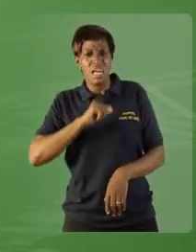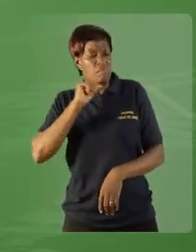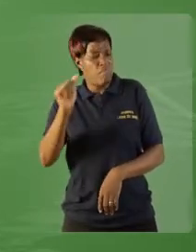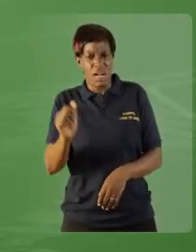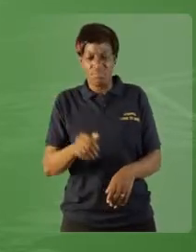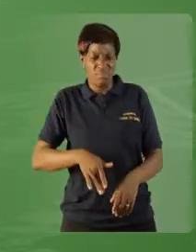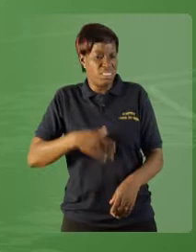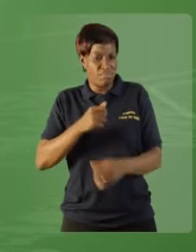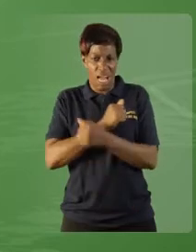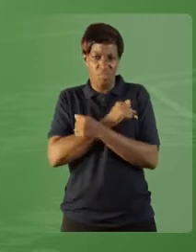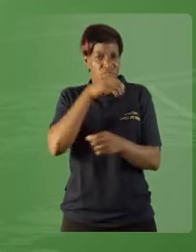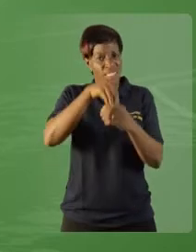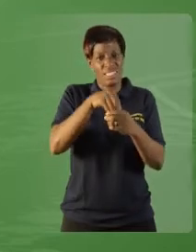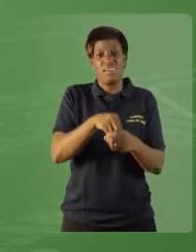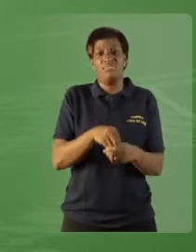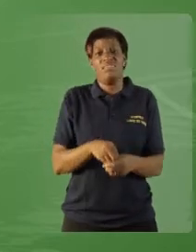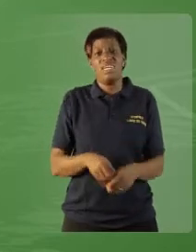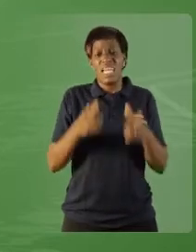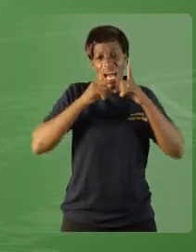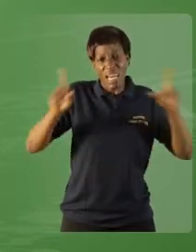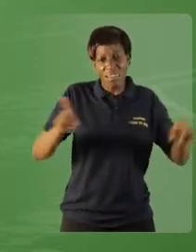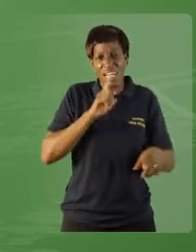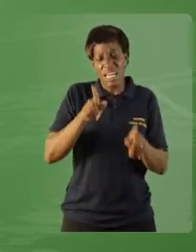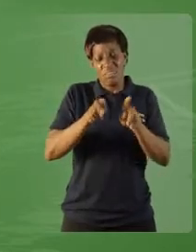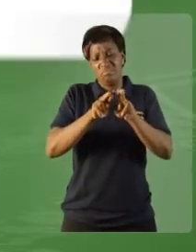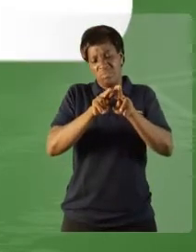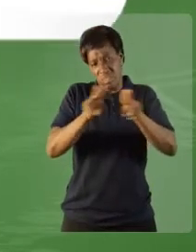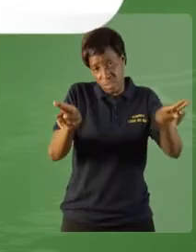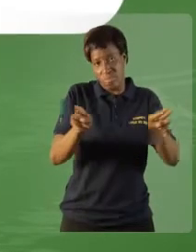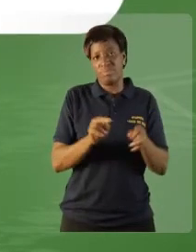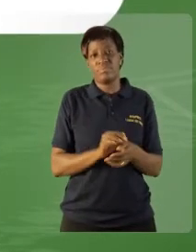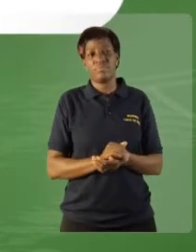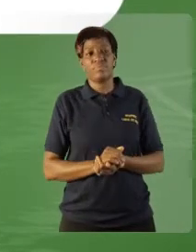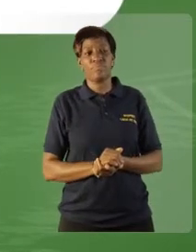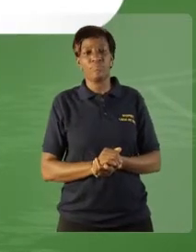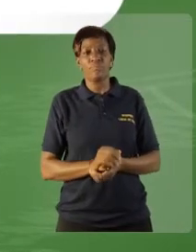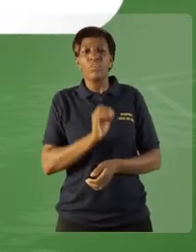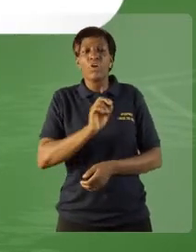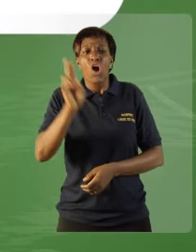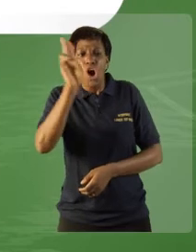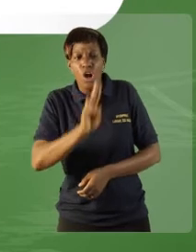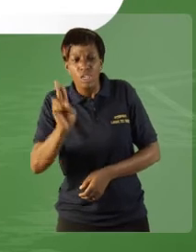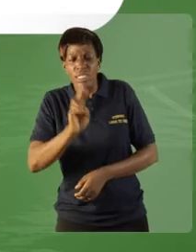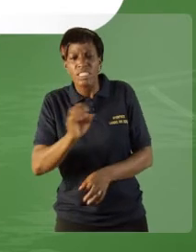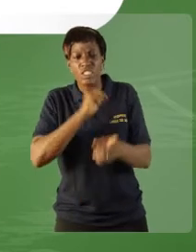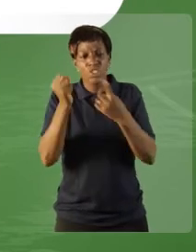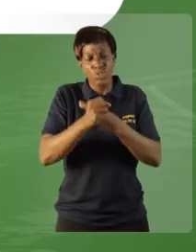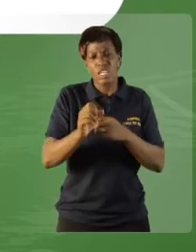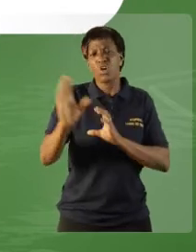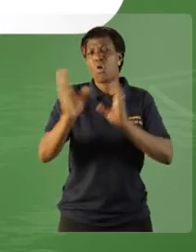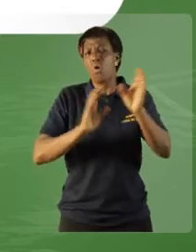est établie ici. La langue est neutre. Il s'utilise dans les situations de communication